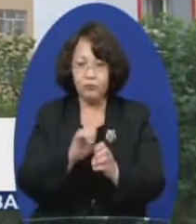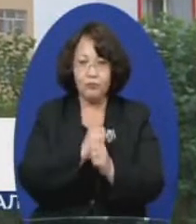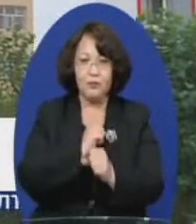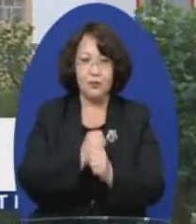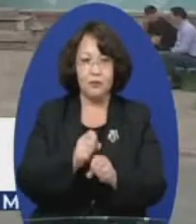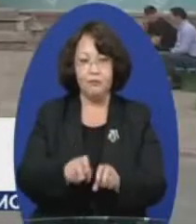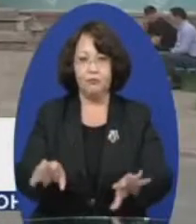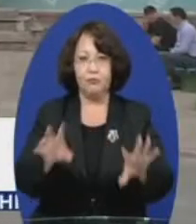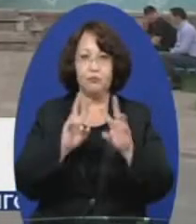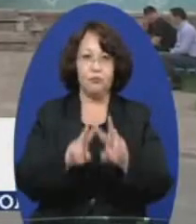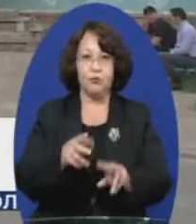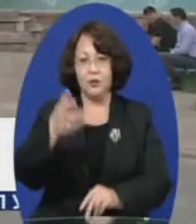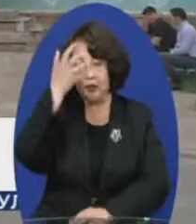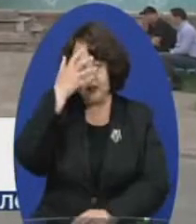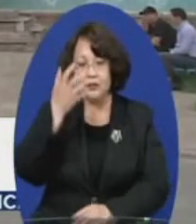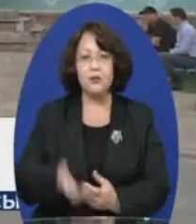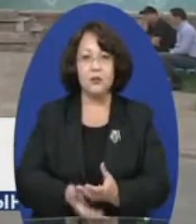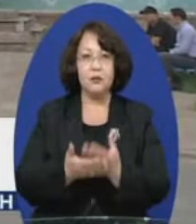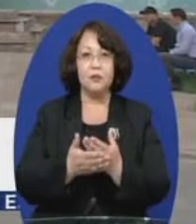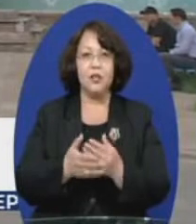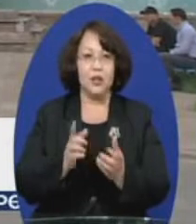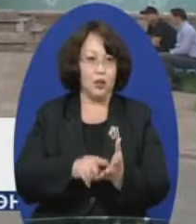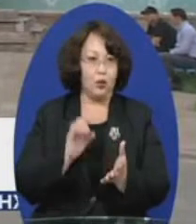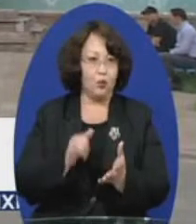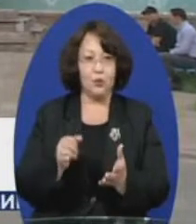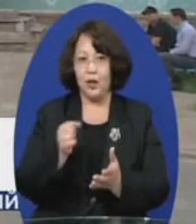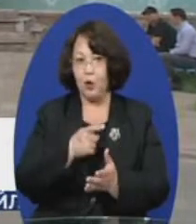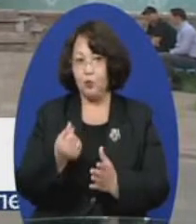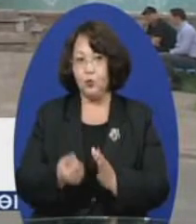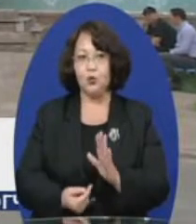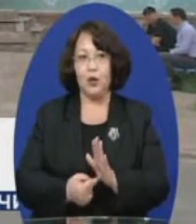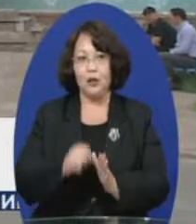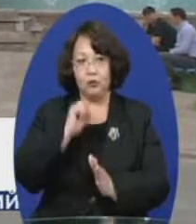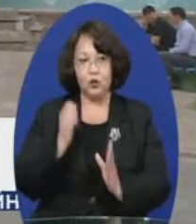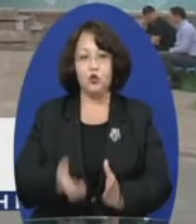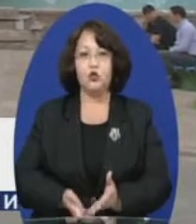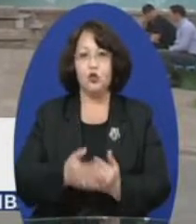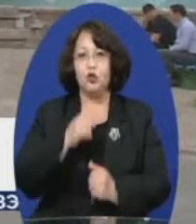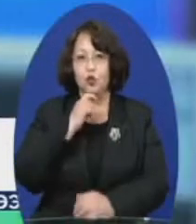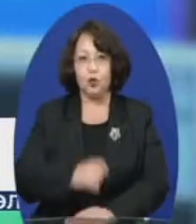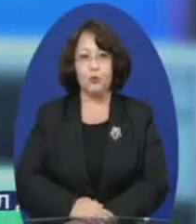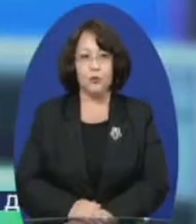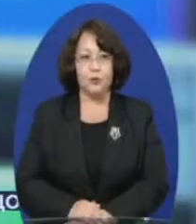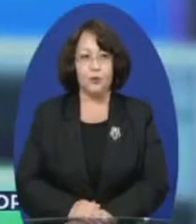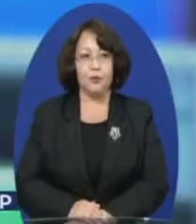үргэлжлүүлэх ажлуудыг Монгол Улсын засгийн газраас дэмжиж шаардлагадах санхүүжилтийг шийдвэрлэхээр боллоо.